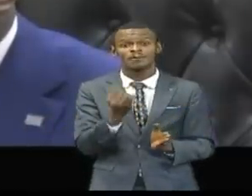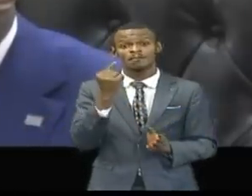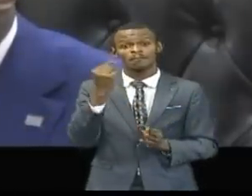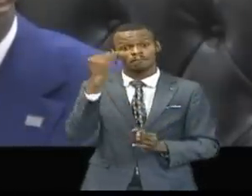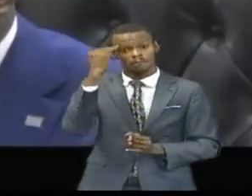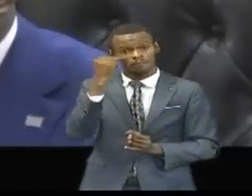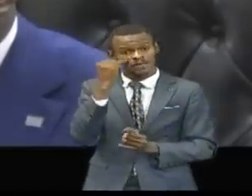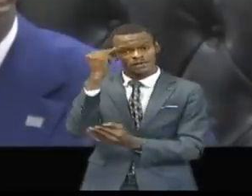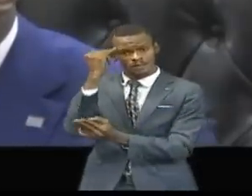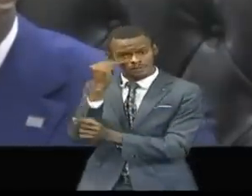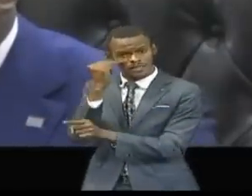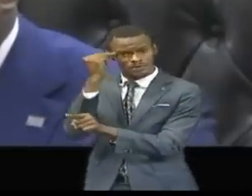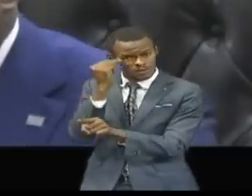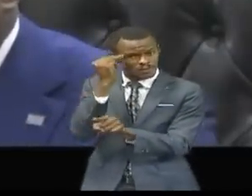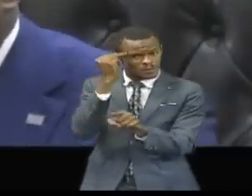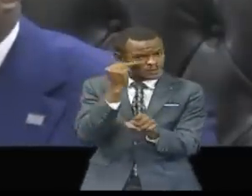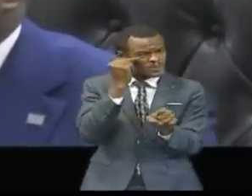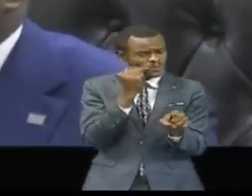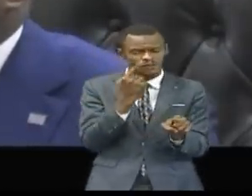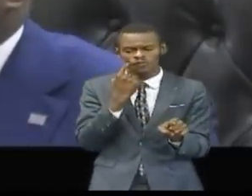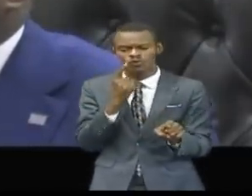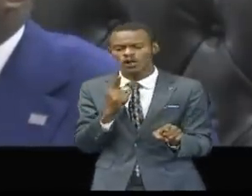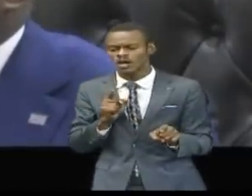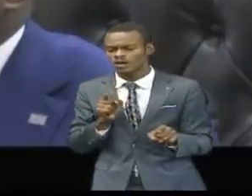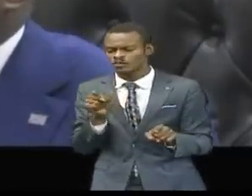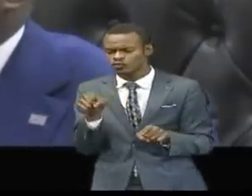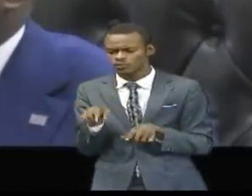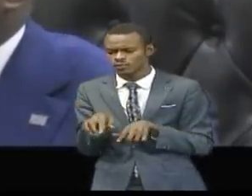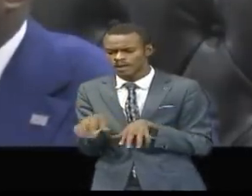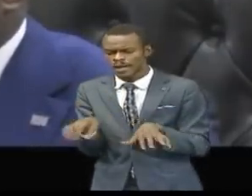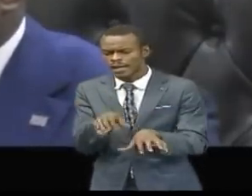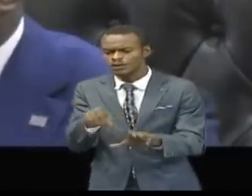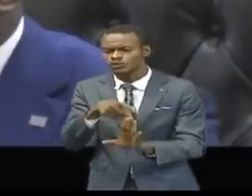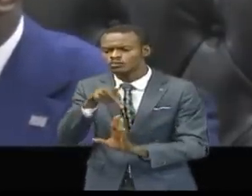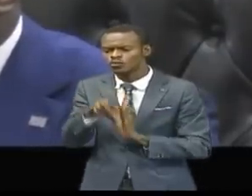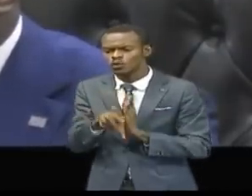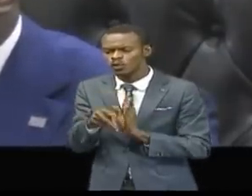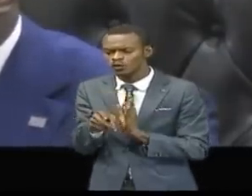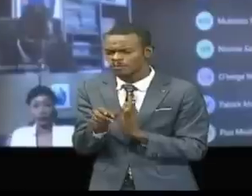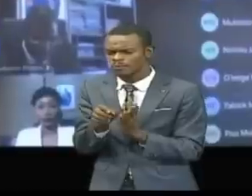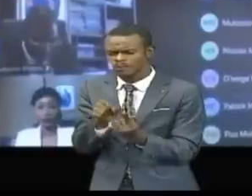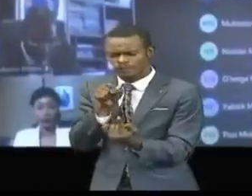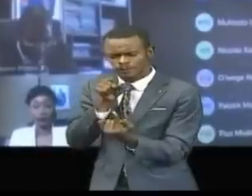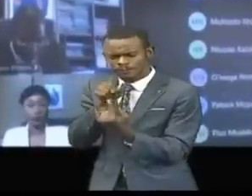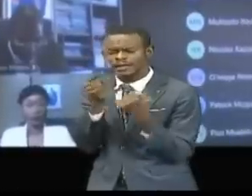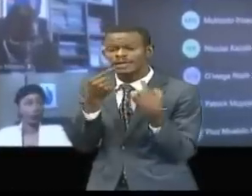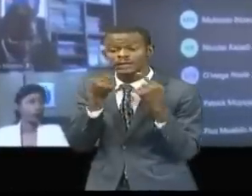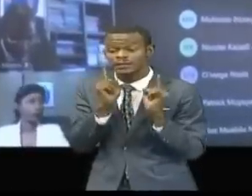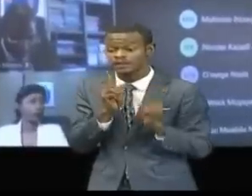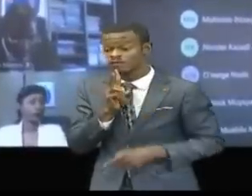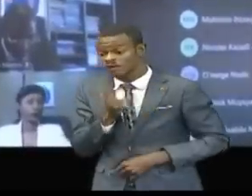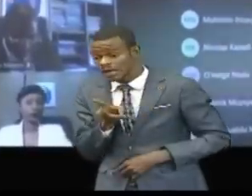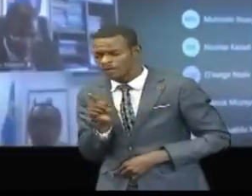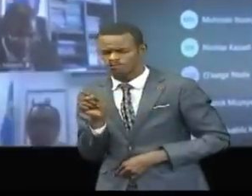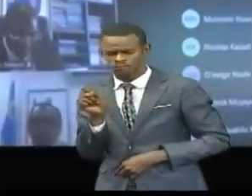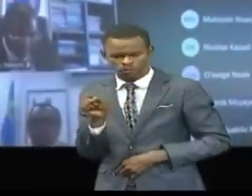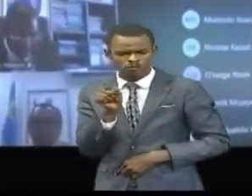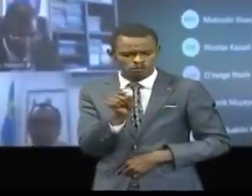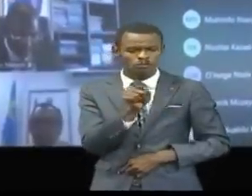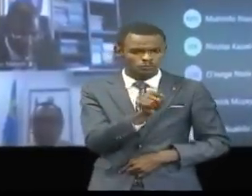exigence de la gestion axée sur les résultats pour identifier les actions totalement